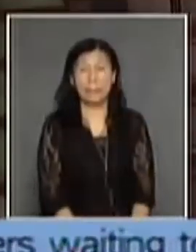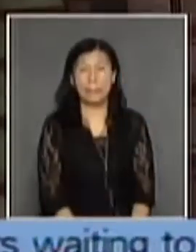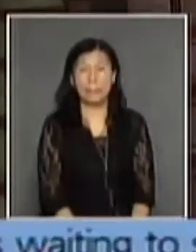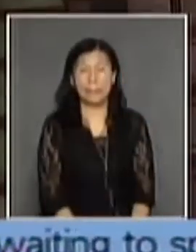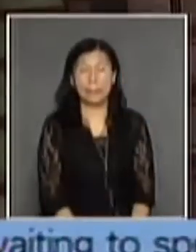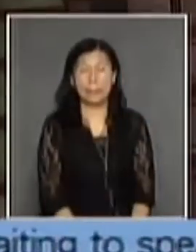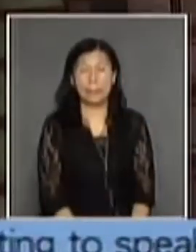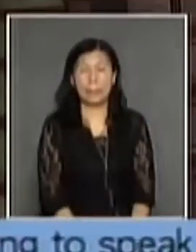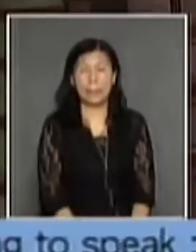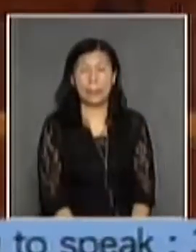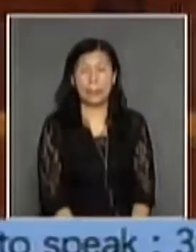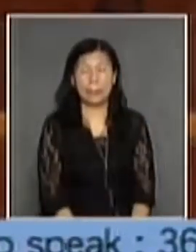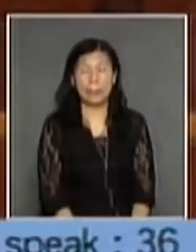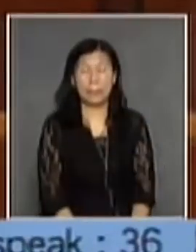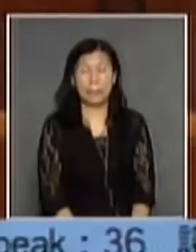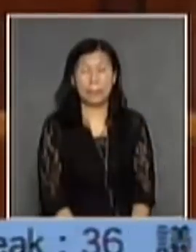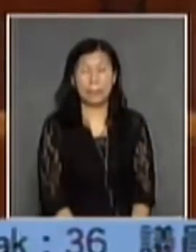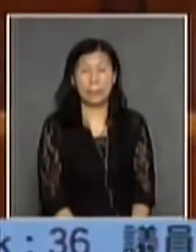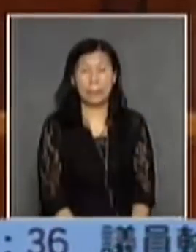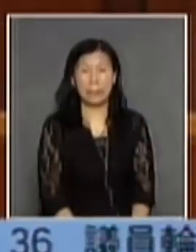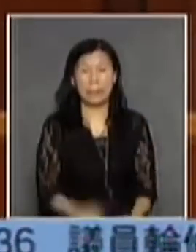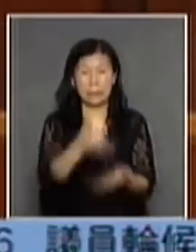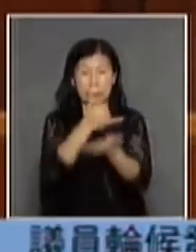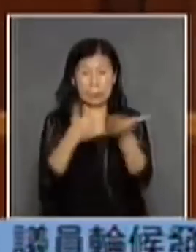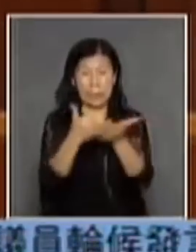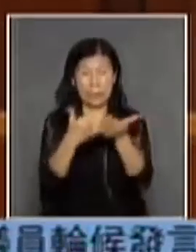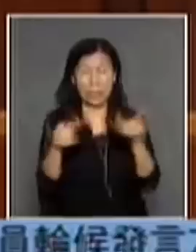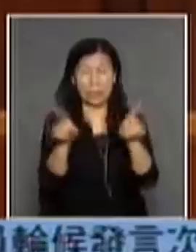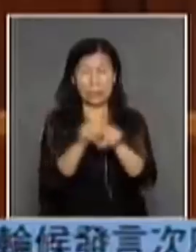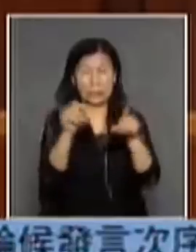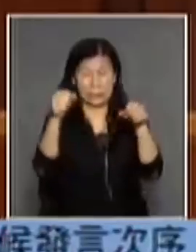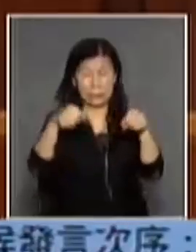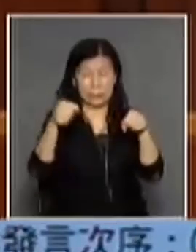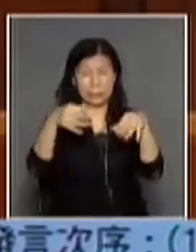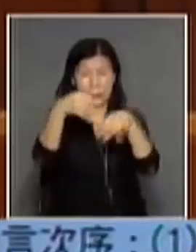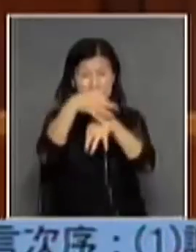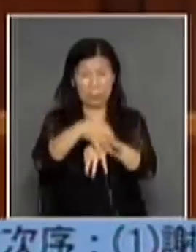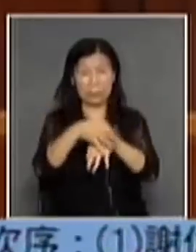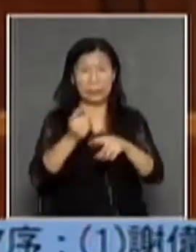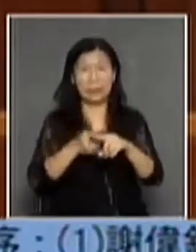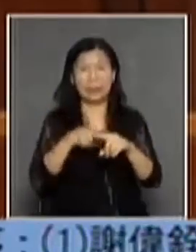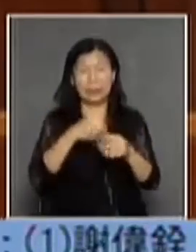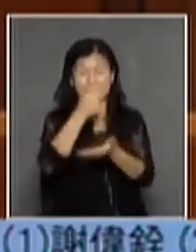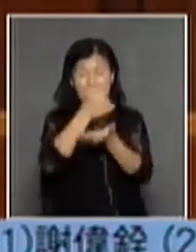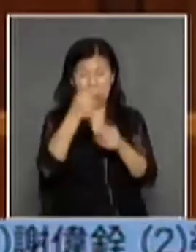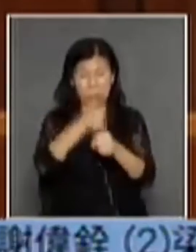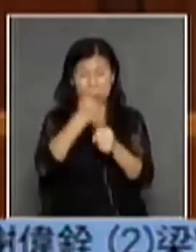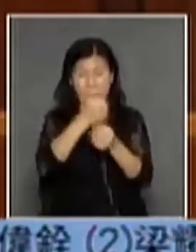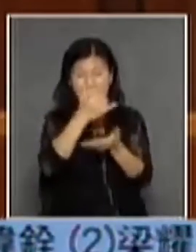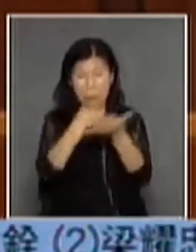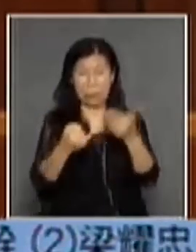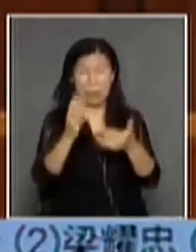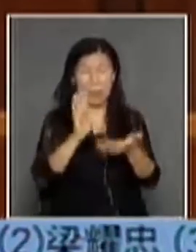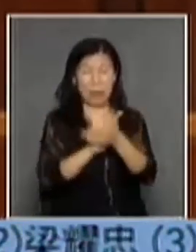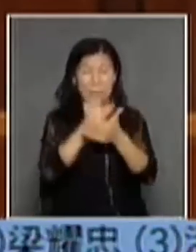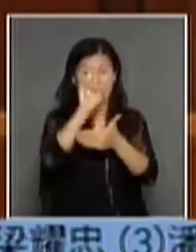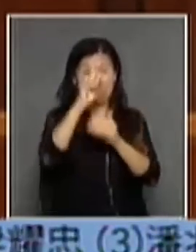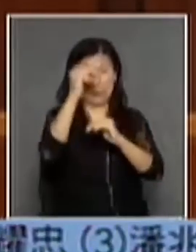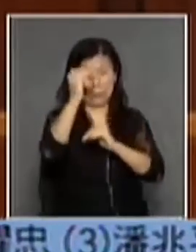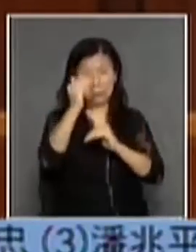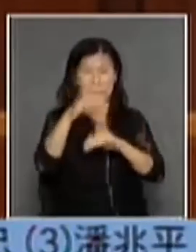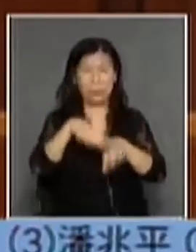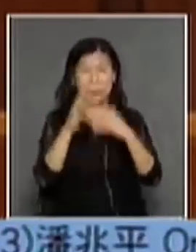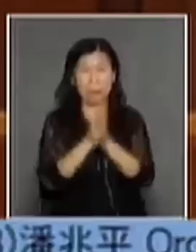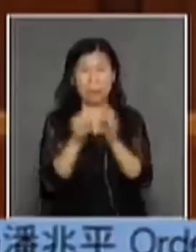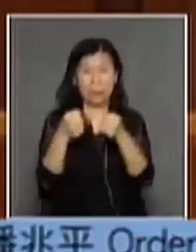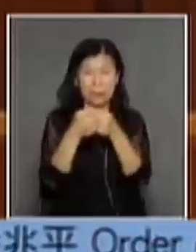是一张离职协议，是要求我在离职之后两年不竞争